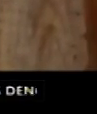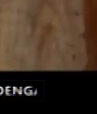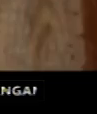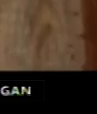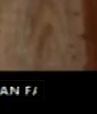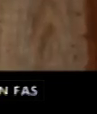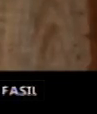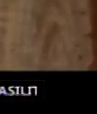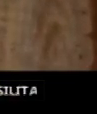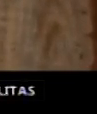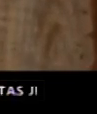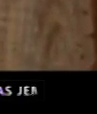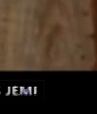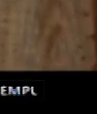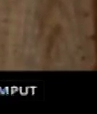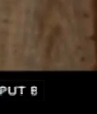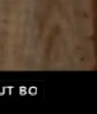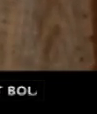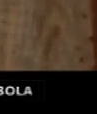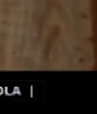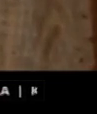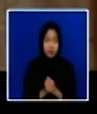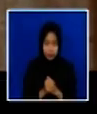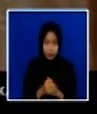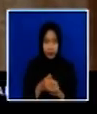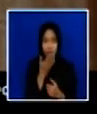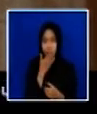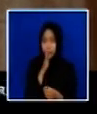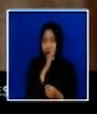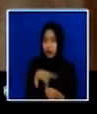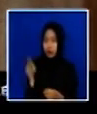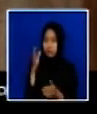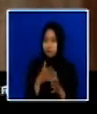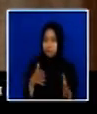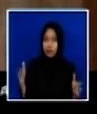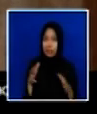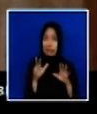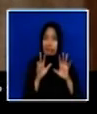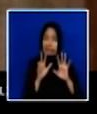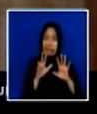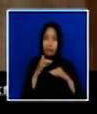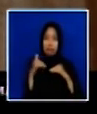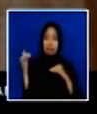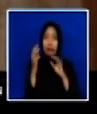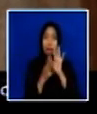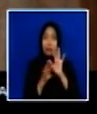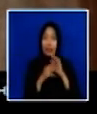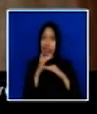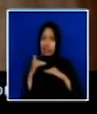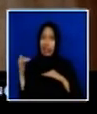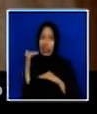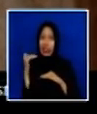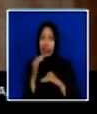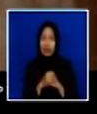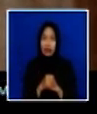sekitar 30-35 dengan ketinggian 89 m2 dan M3